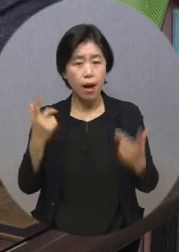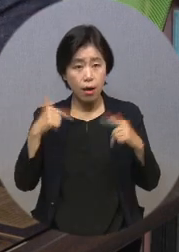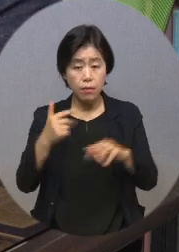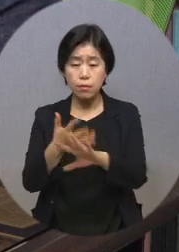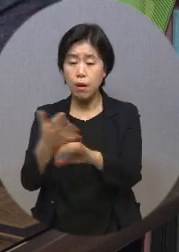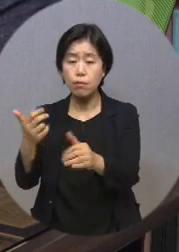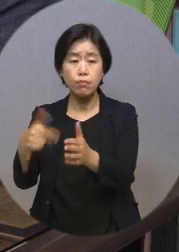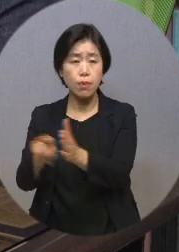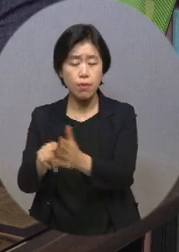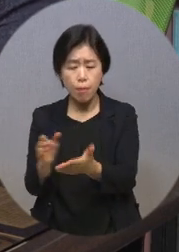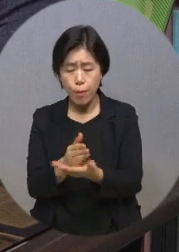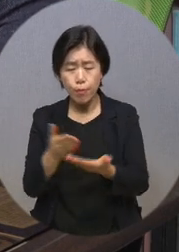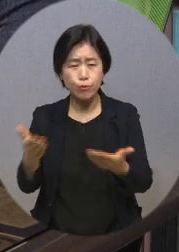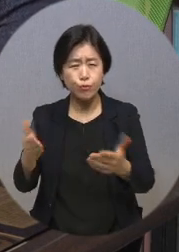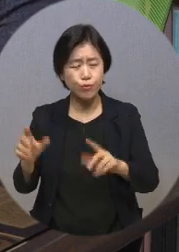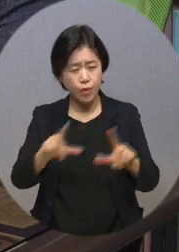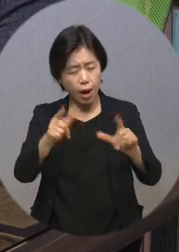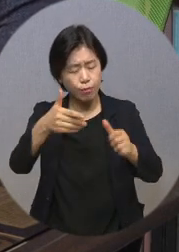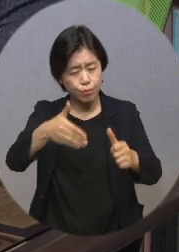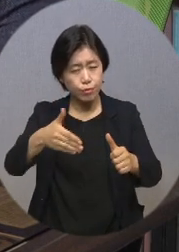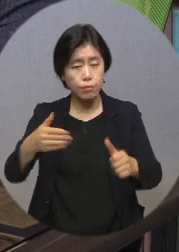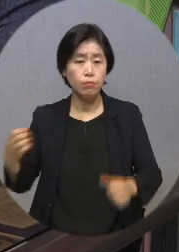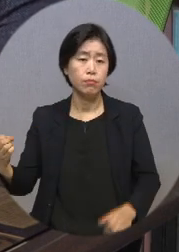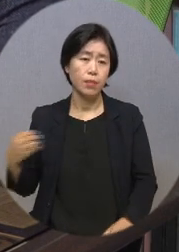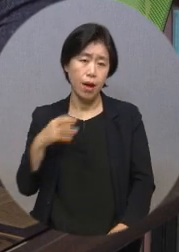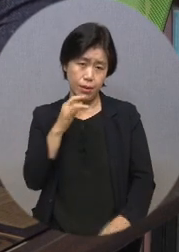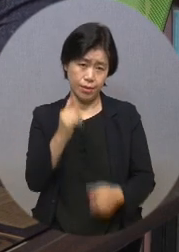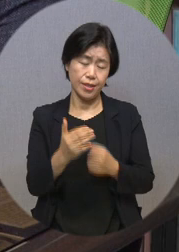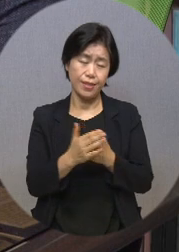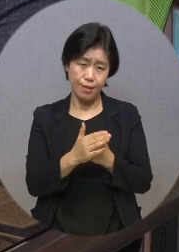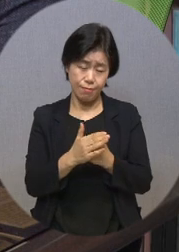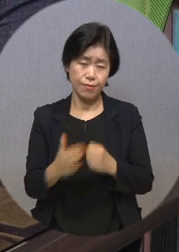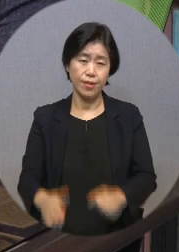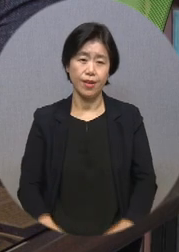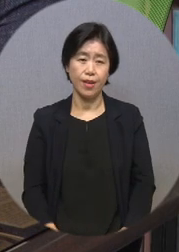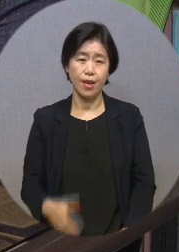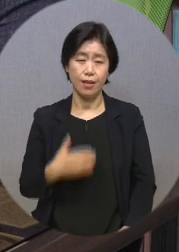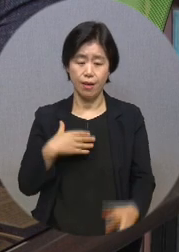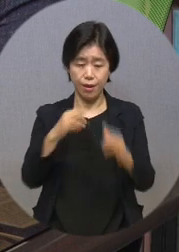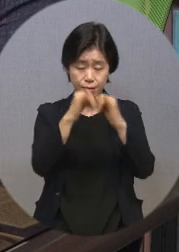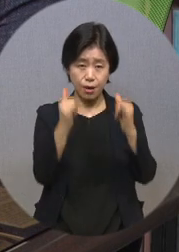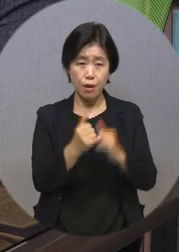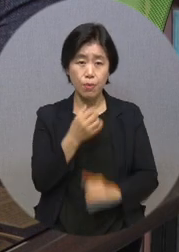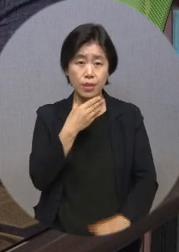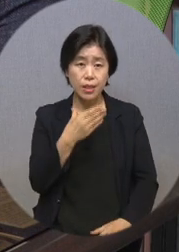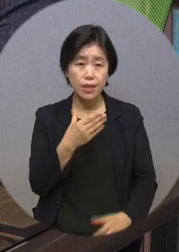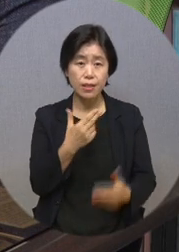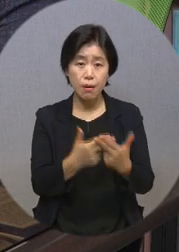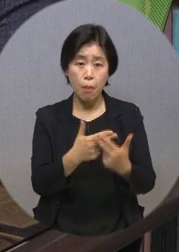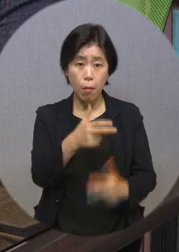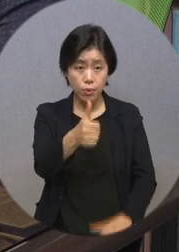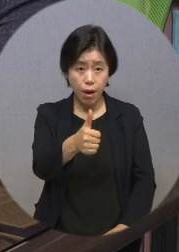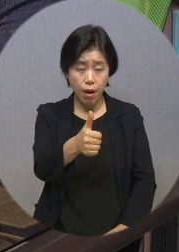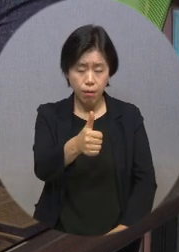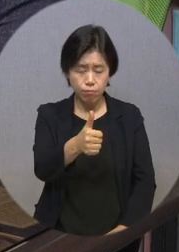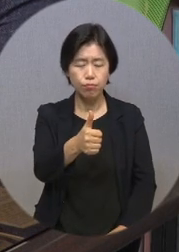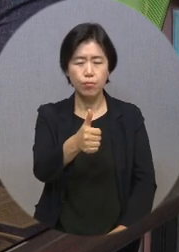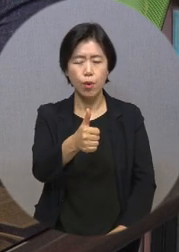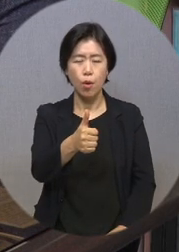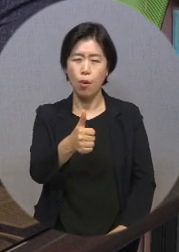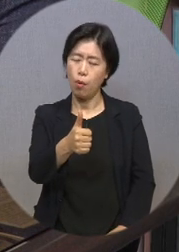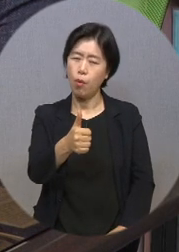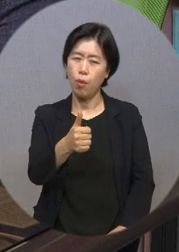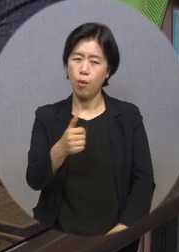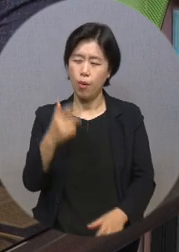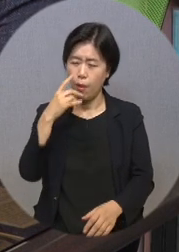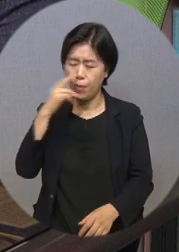저희 어머님이시거든요. 그런 점에서는 제가 사회복지협회장을 맡게 된 것도 큰 운명이겠습니다만은